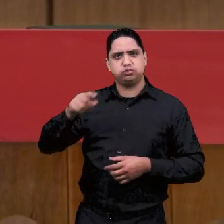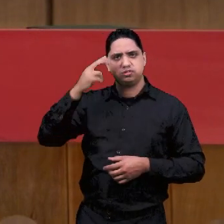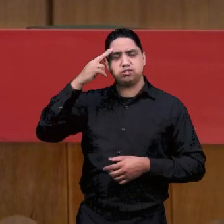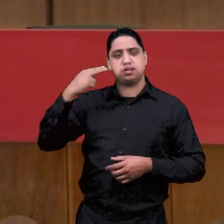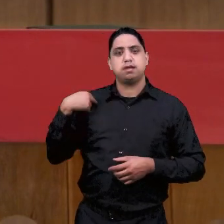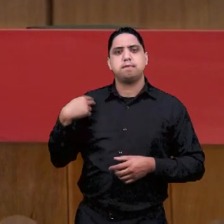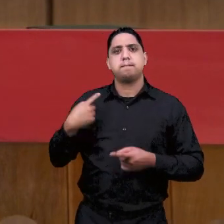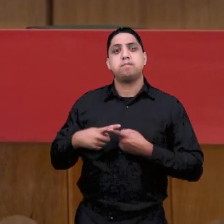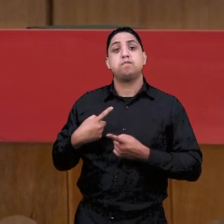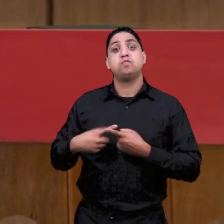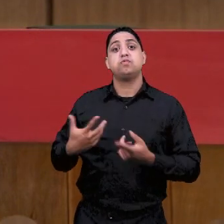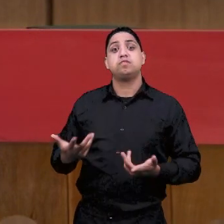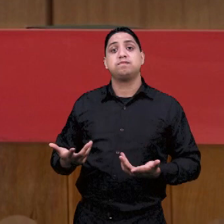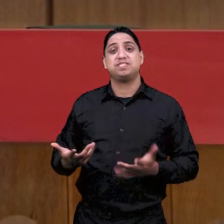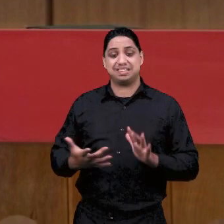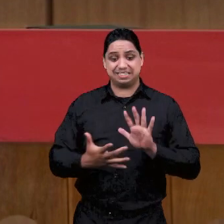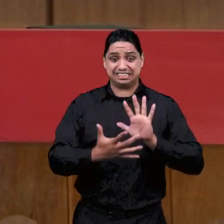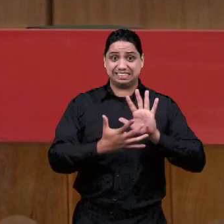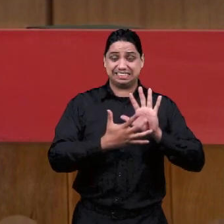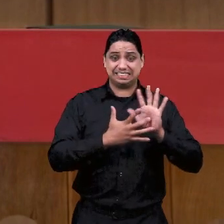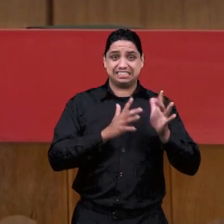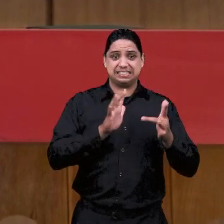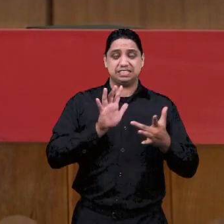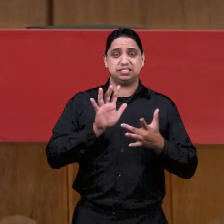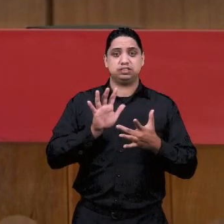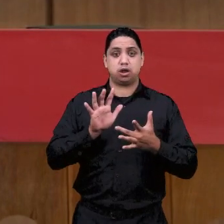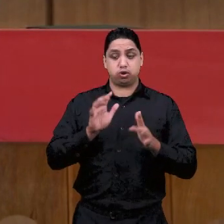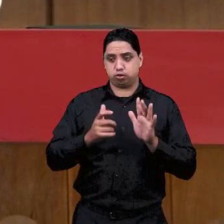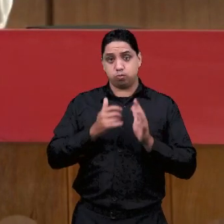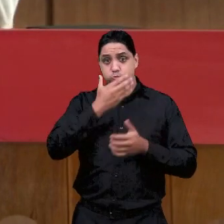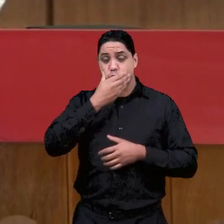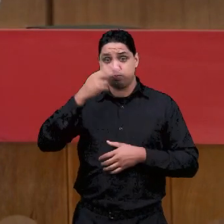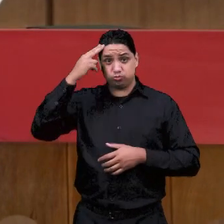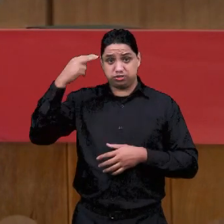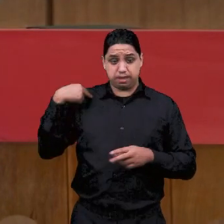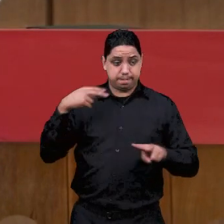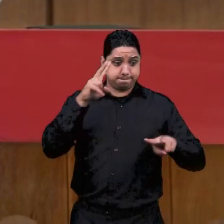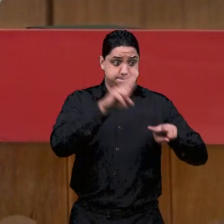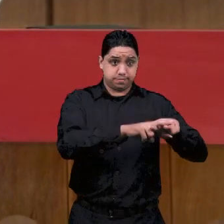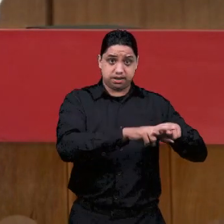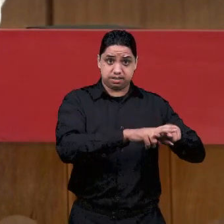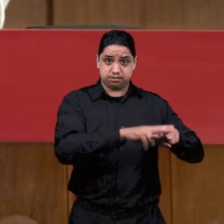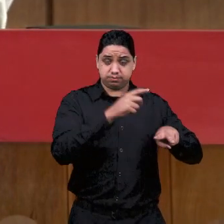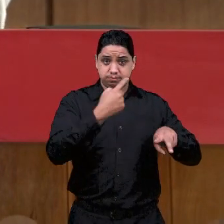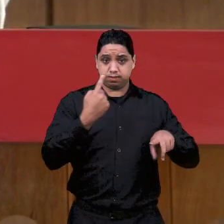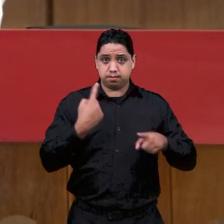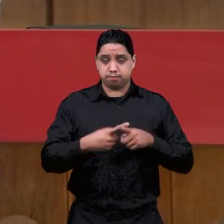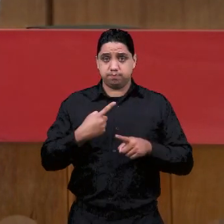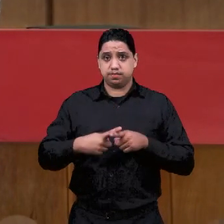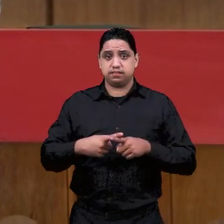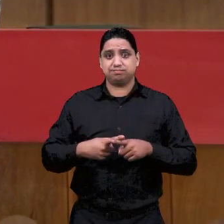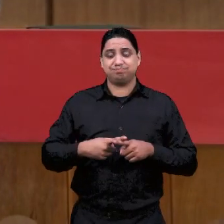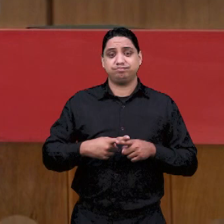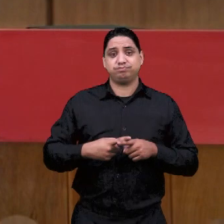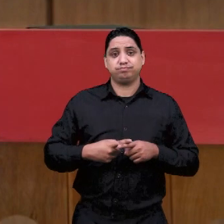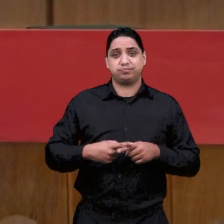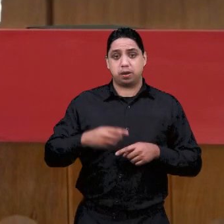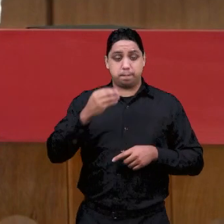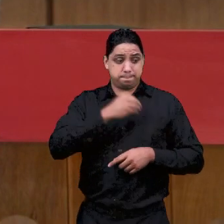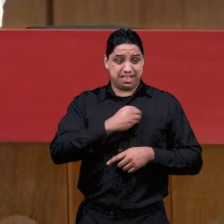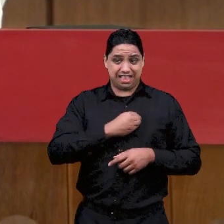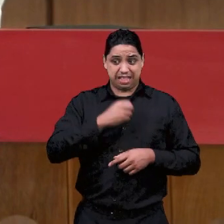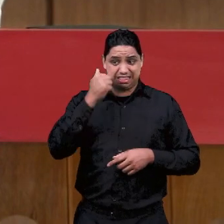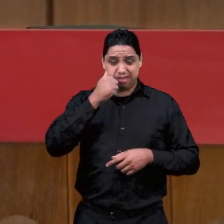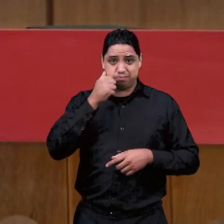Jésus, il y a. Donc, Joseph a été mis en prison parce que il a porté donc,